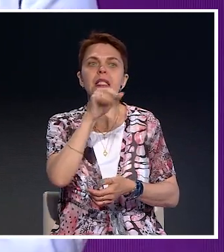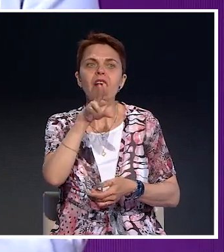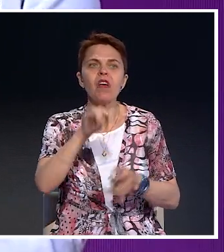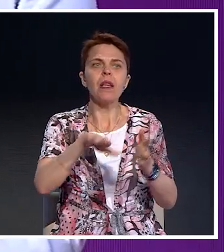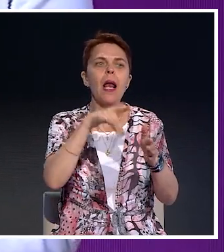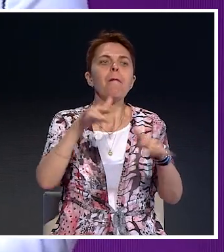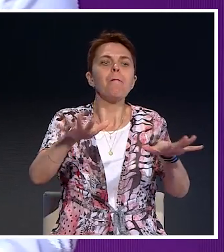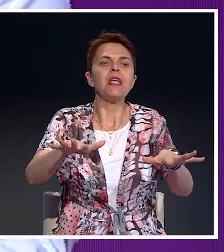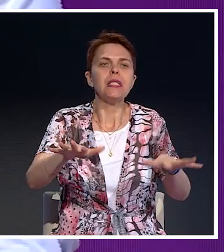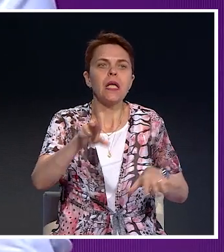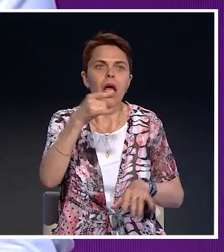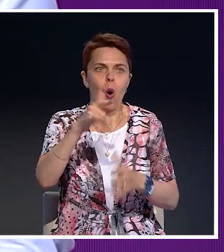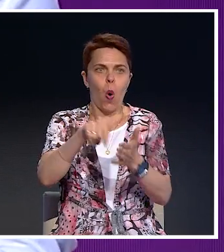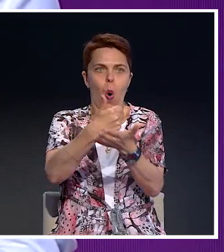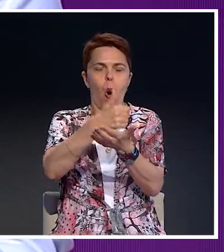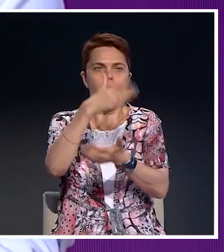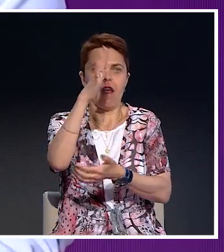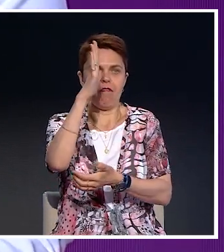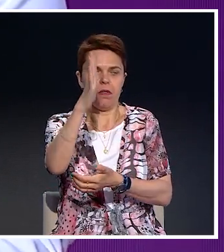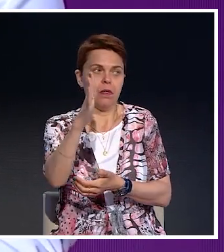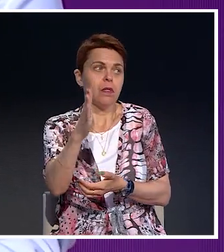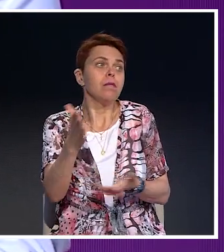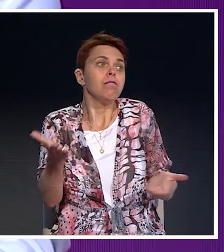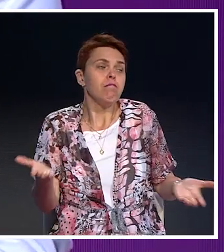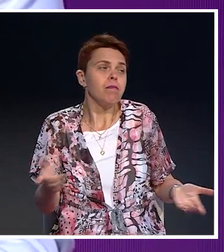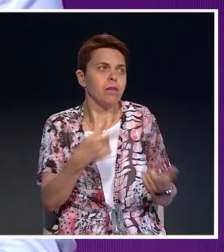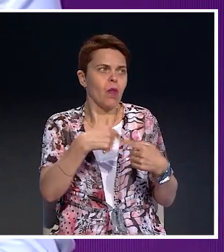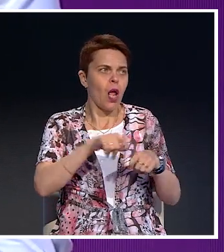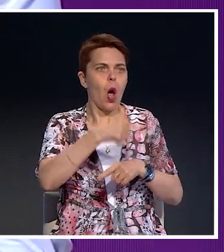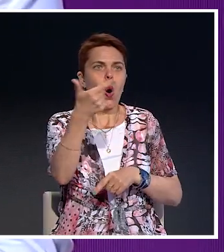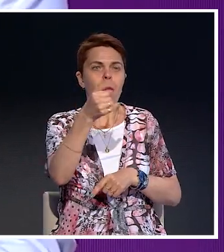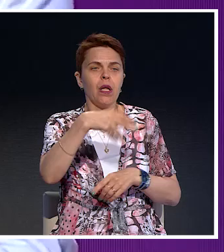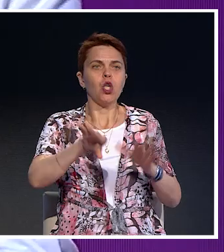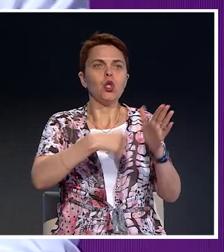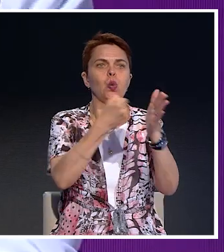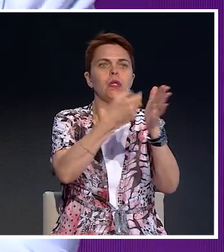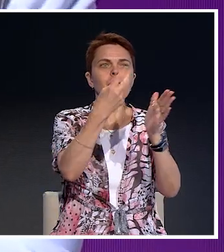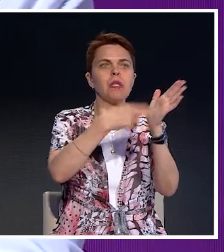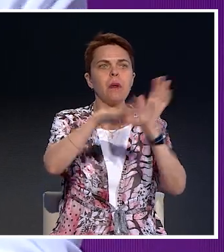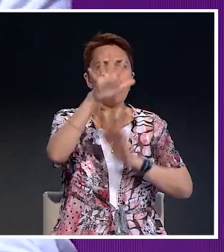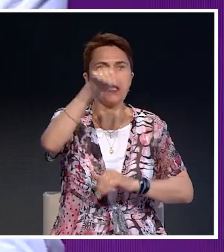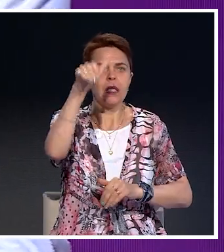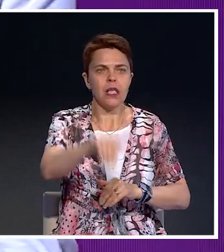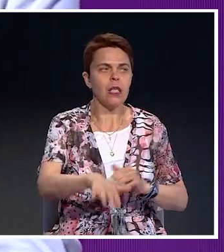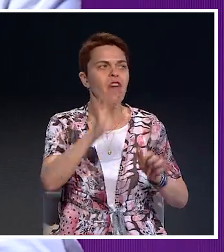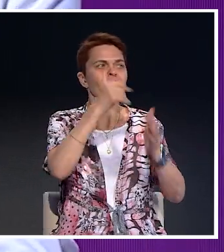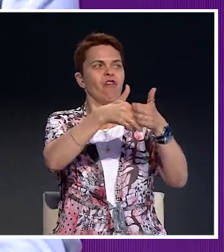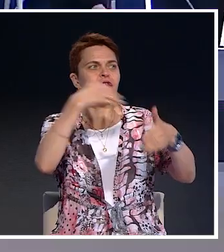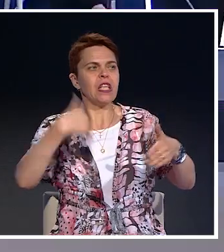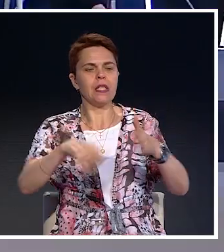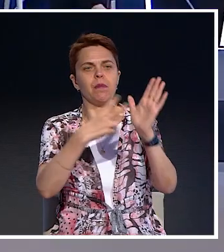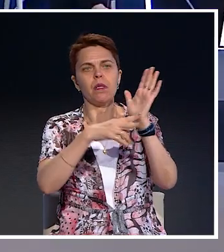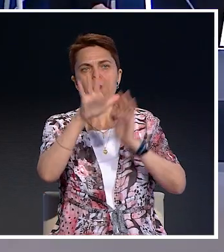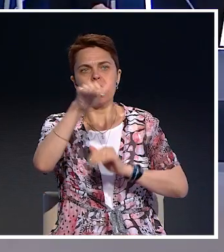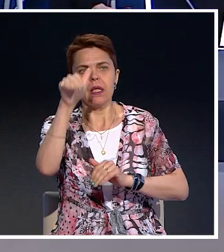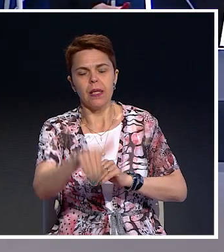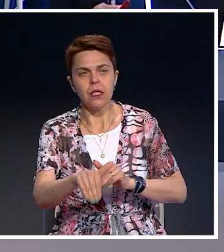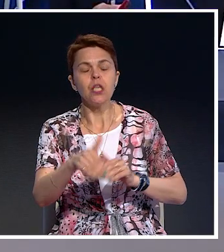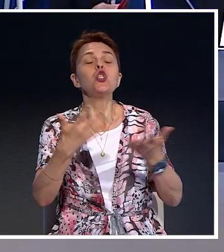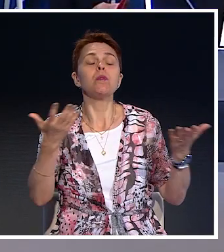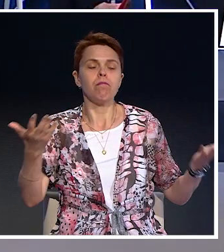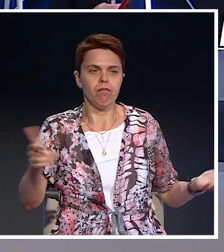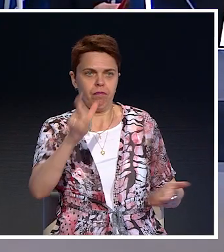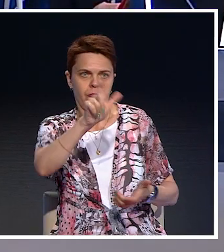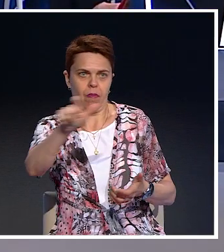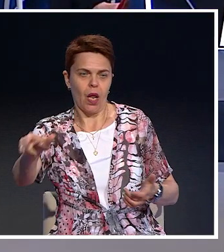міських голів, але потрібно, знову ж таки, зважати на те, якого розміру є громада. До 75 тисяч, під 75 тисяч. Але хороша новина в